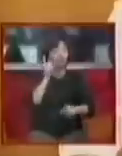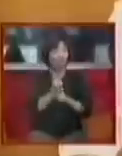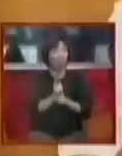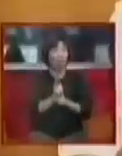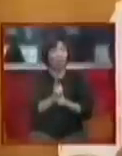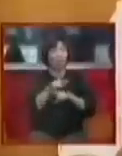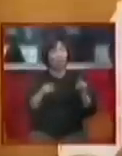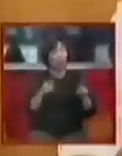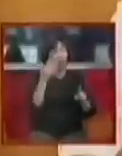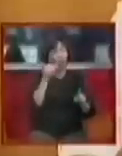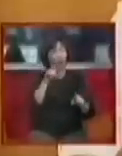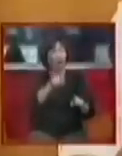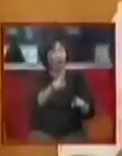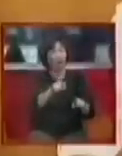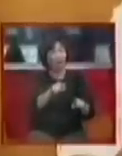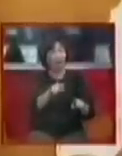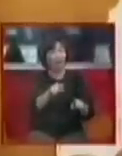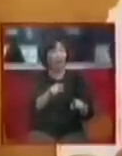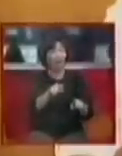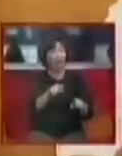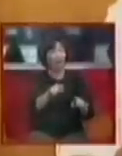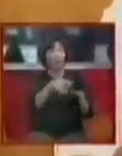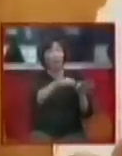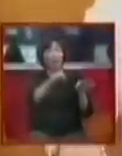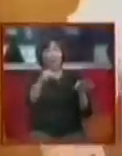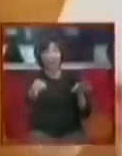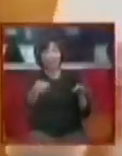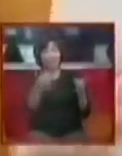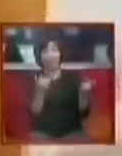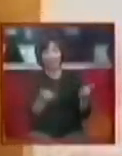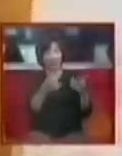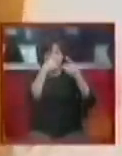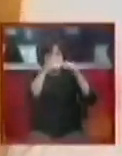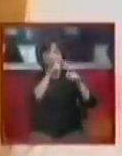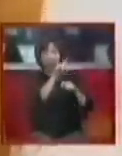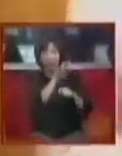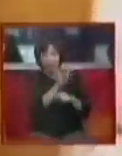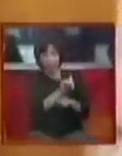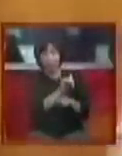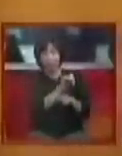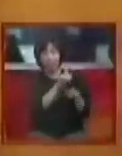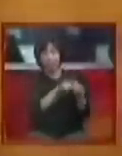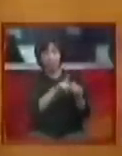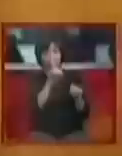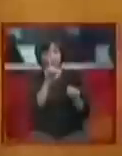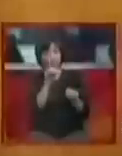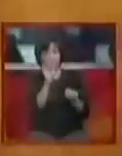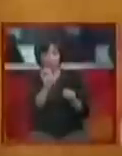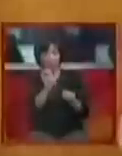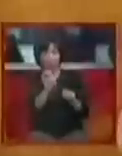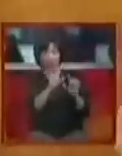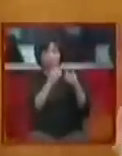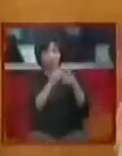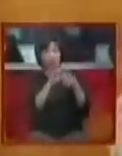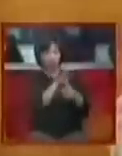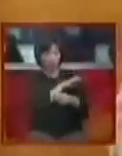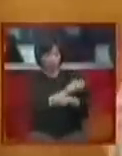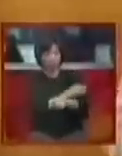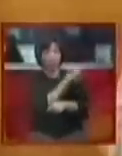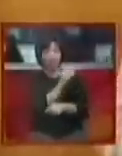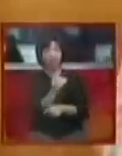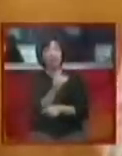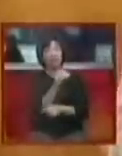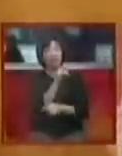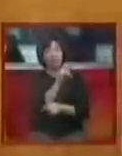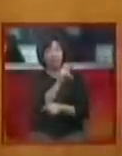nagkakagulangan pa. Kaya nga po, para subukan ang kakayahan, ng DOE at NEA. Naglaan